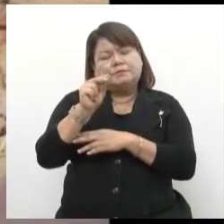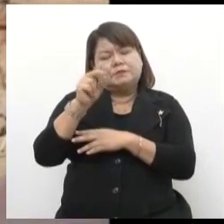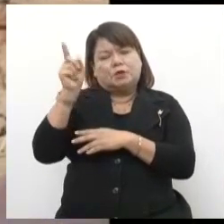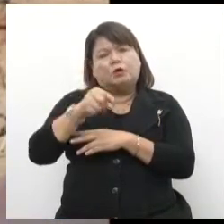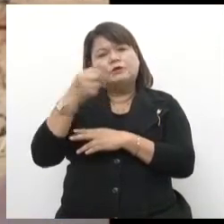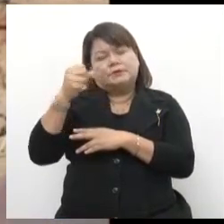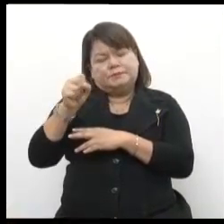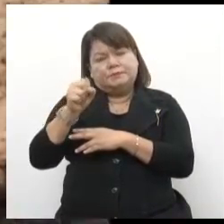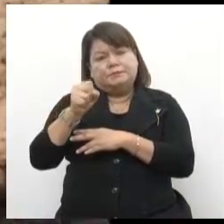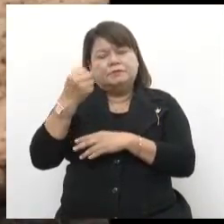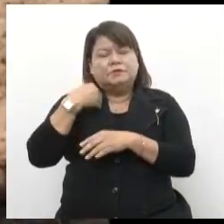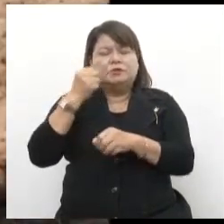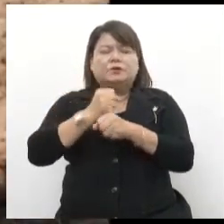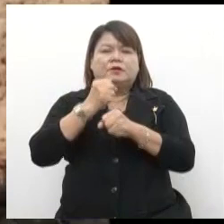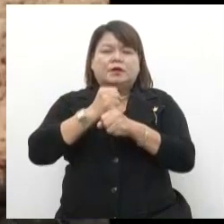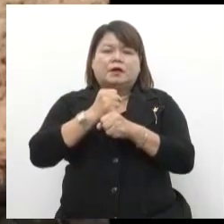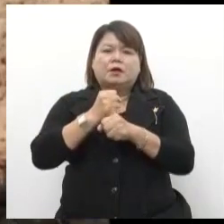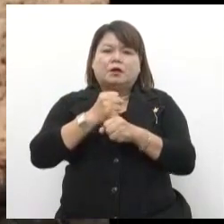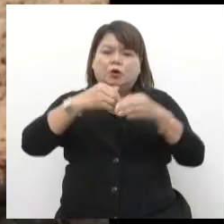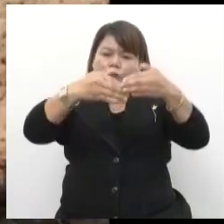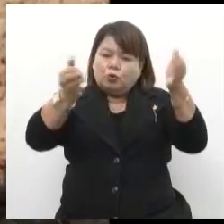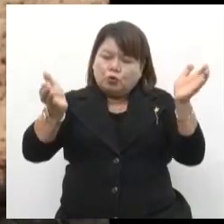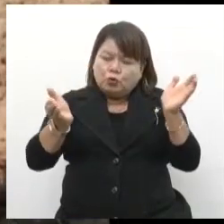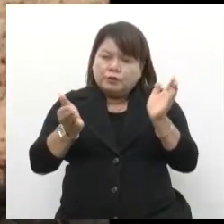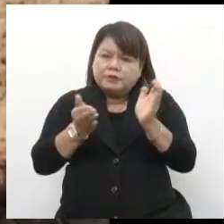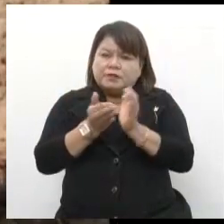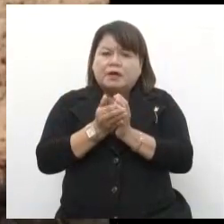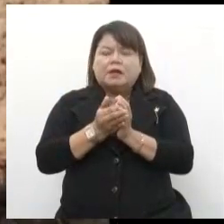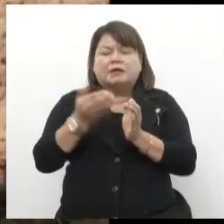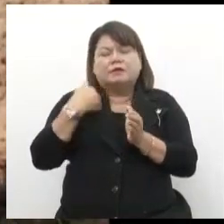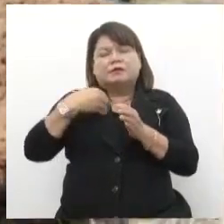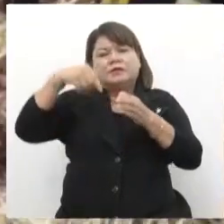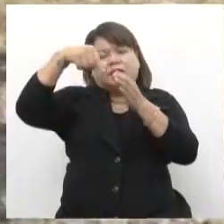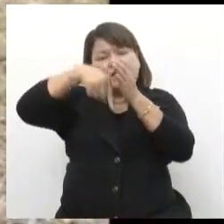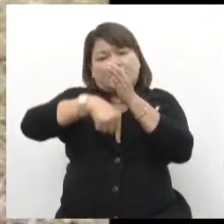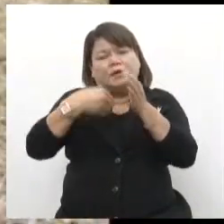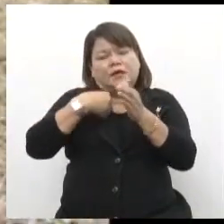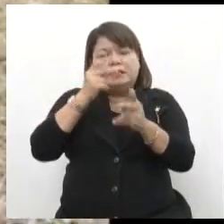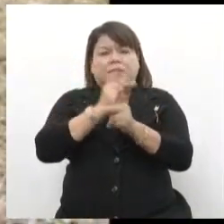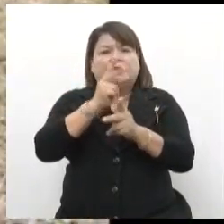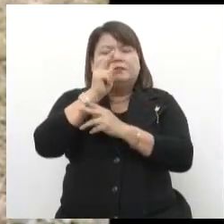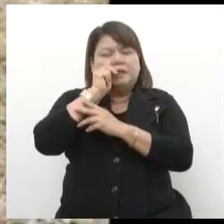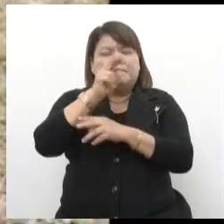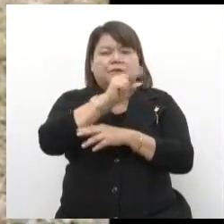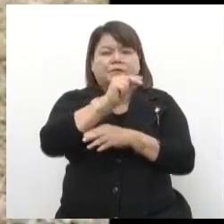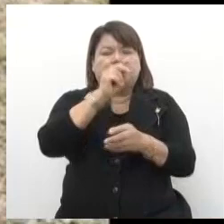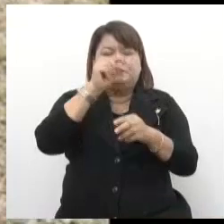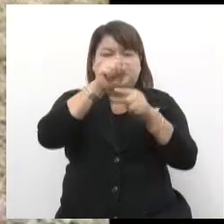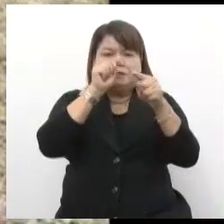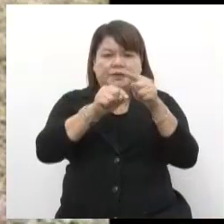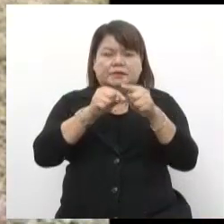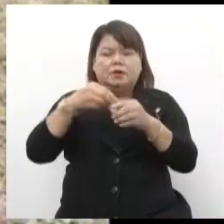10โดยได้ทำการขุดสระบ่อขนมครกคลองไส้ไก่ไว้กักเก็บน้ํา 30% ทำการ